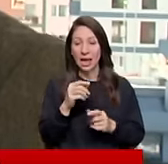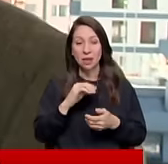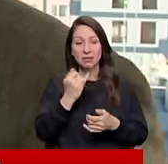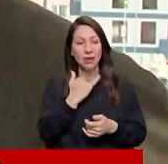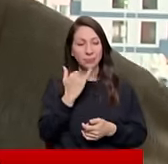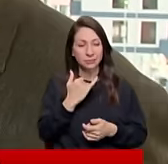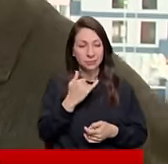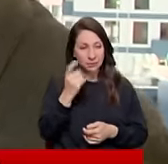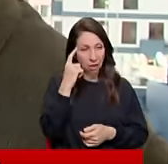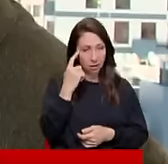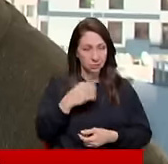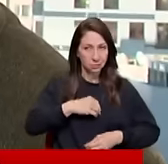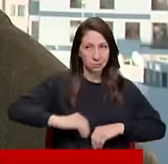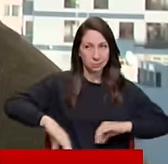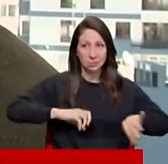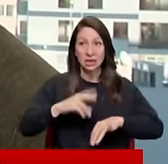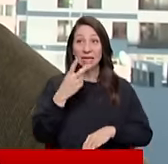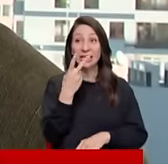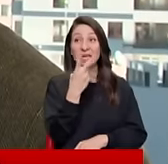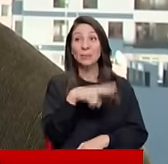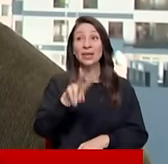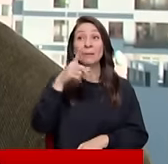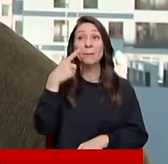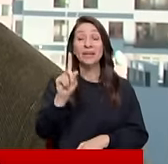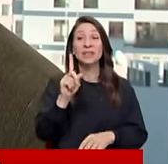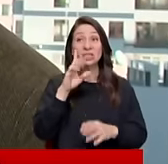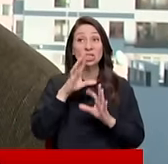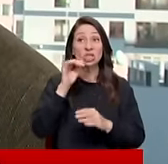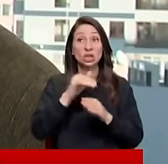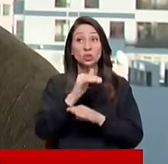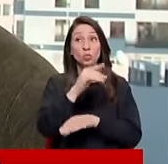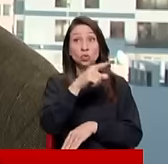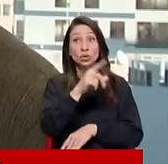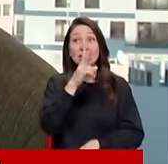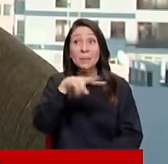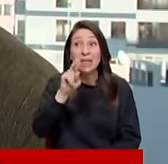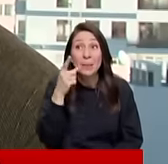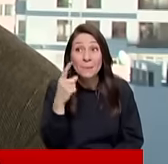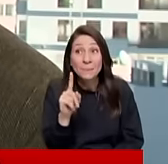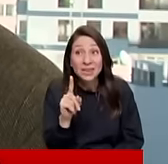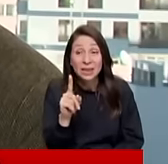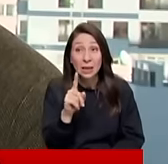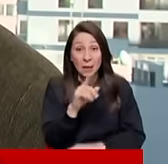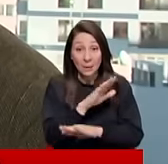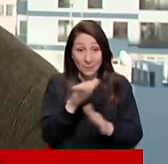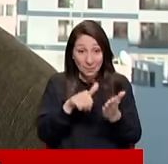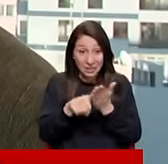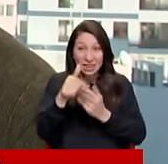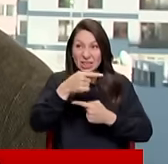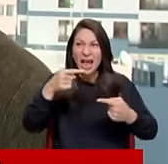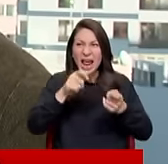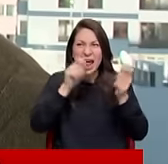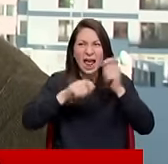Yandaşlara verildi. Böyle 27 bin kişi yaşıyormuş. 27 bin? Evet, yani bittiğinde bütün